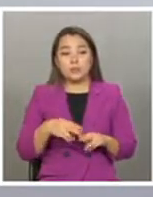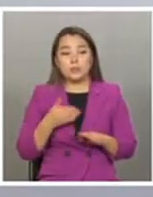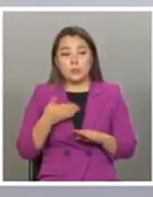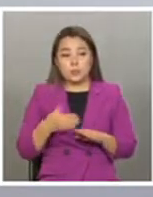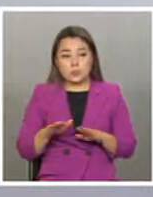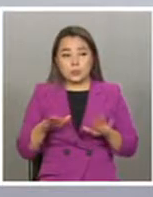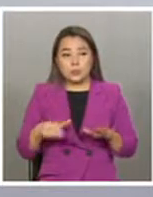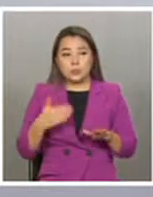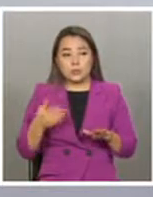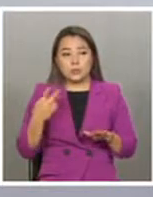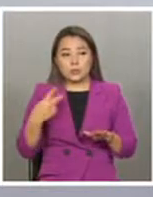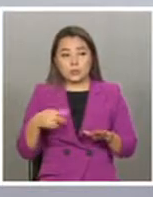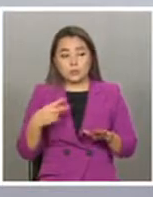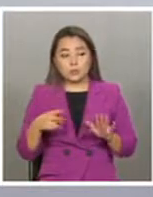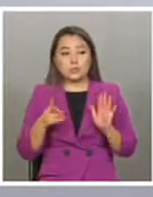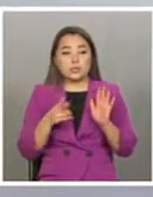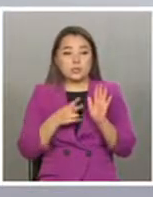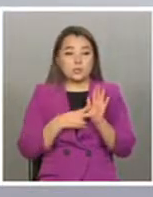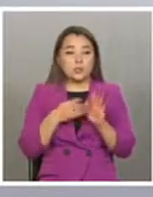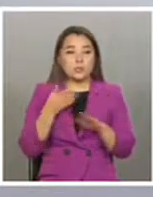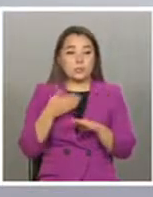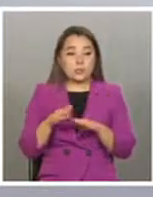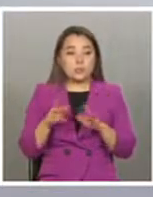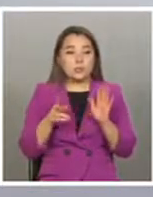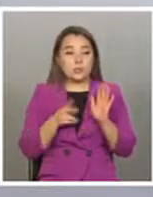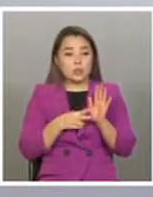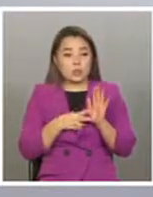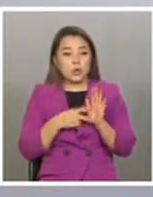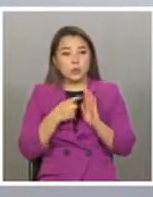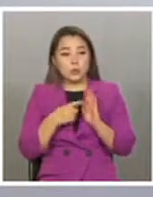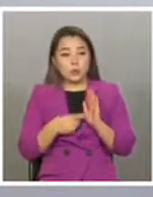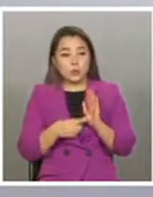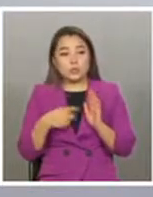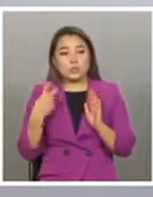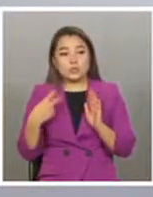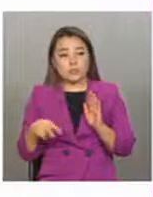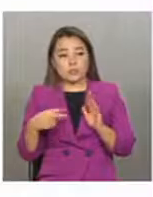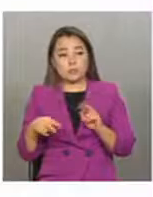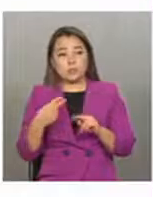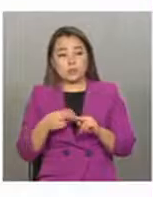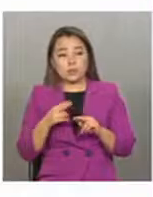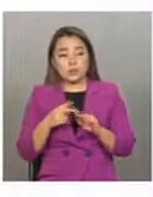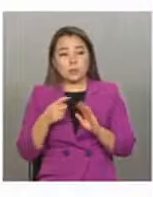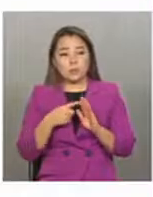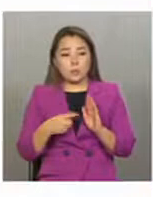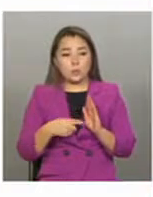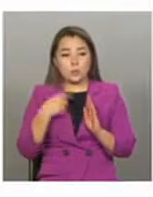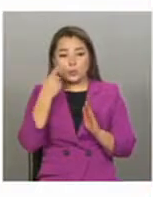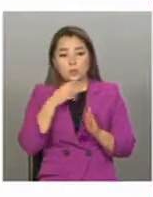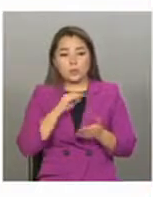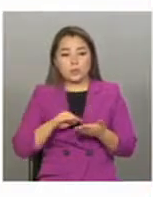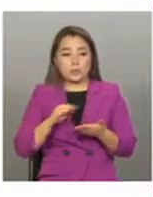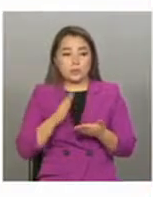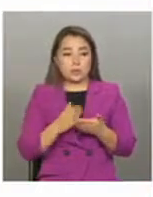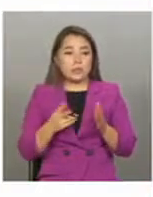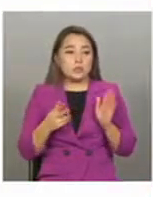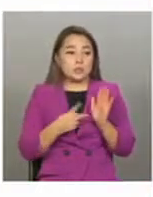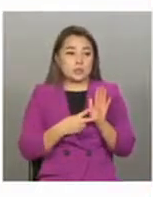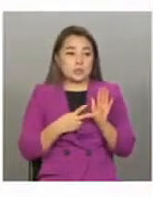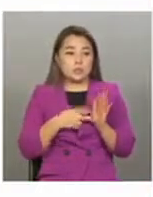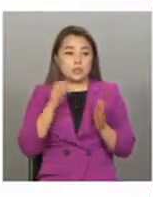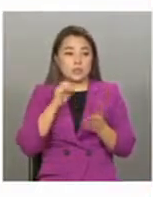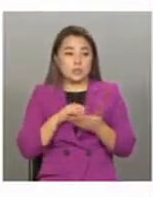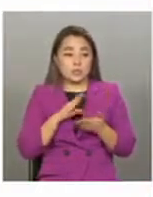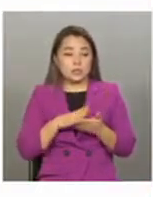яғни 20-дан 7 бөлшегін 7 бөлу 20, яғни бөлінді түрінде жазайық. Яғни 7 санын